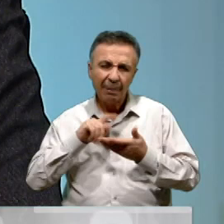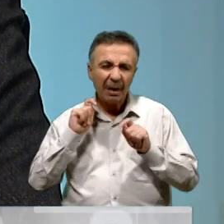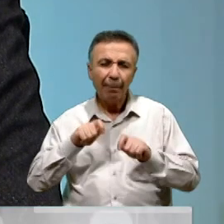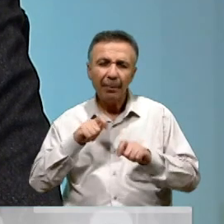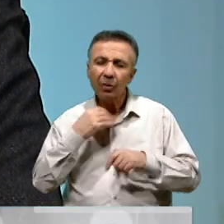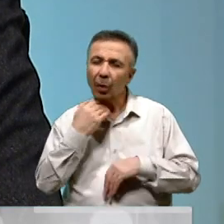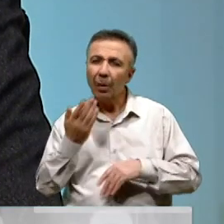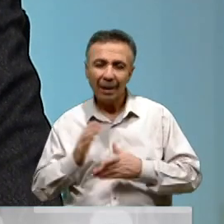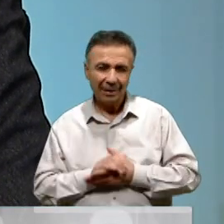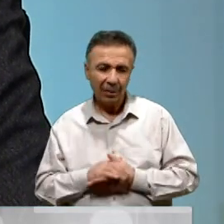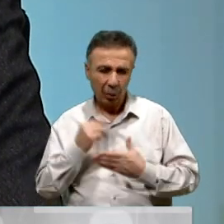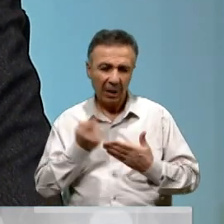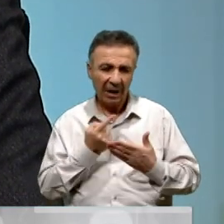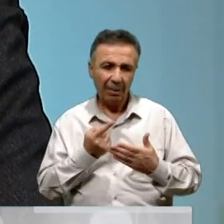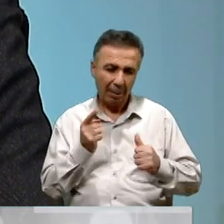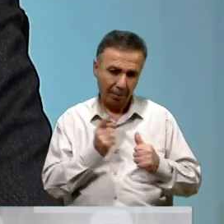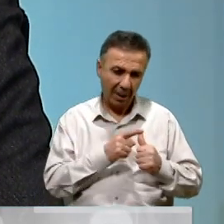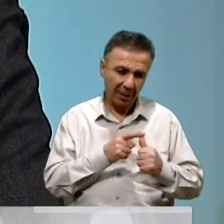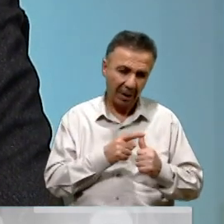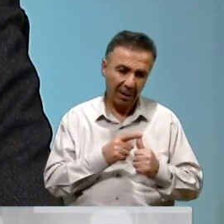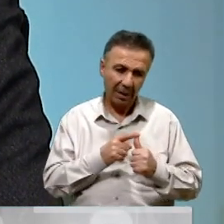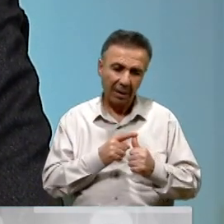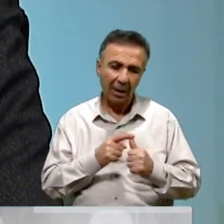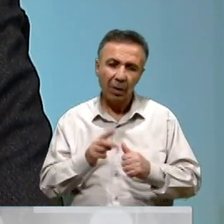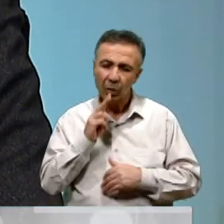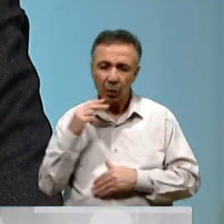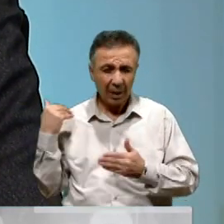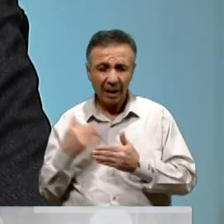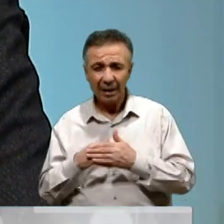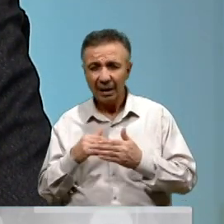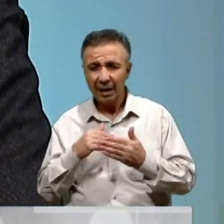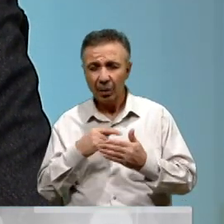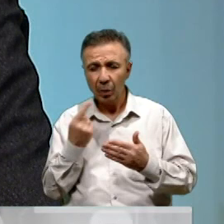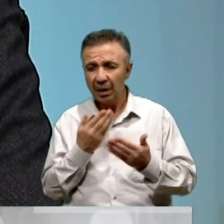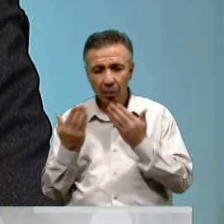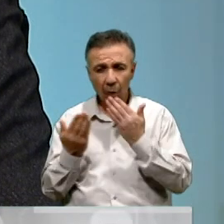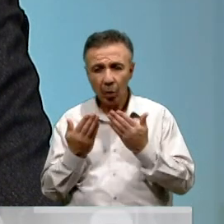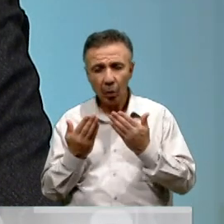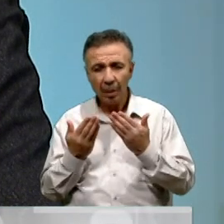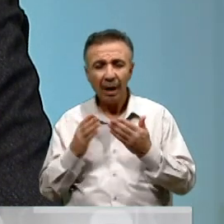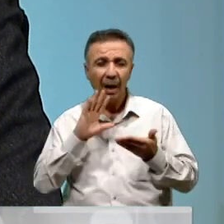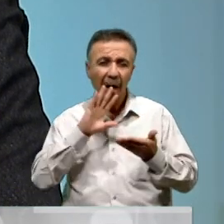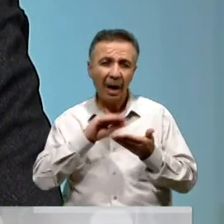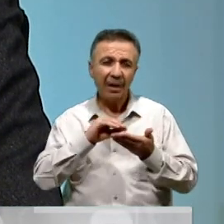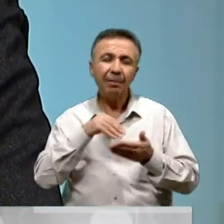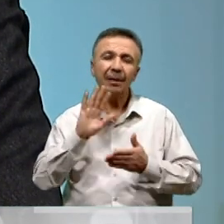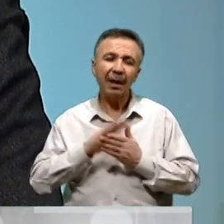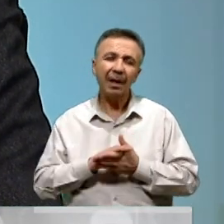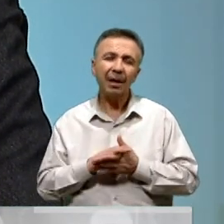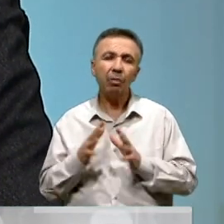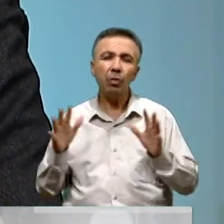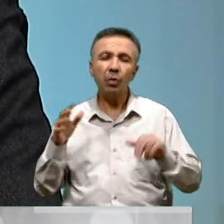Hani Kur'an-ı Kerim'i baştan sonuna kadar okuma hatmi diyemeyiz. Fakat sevabı çok